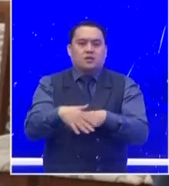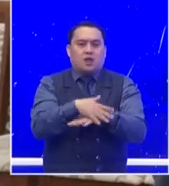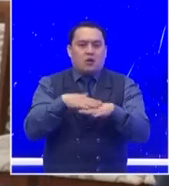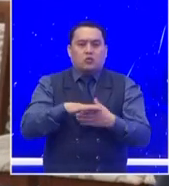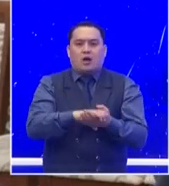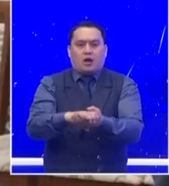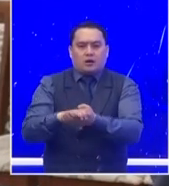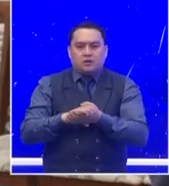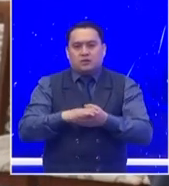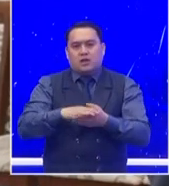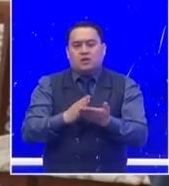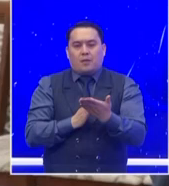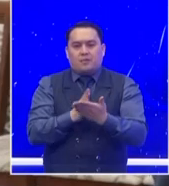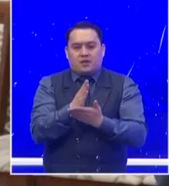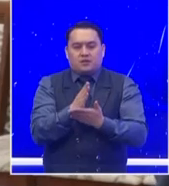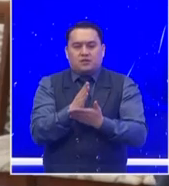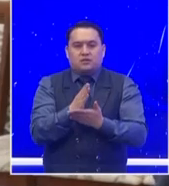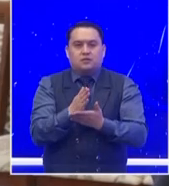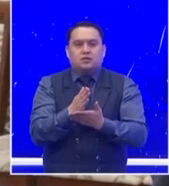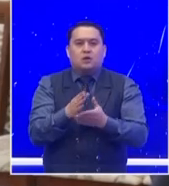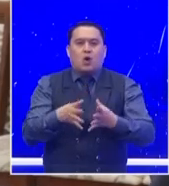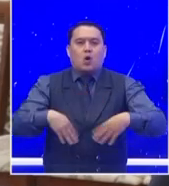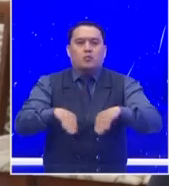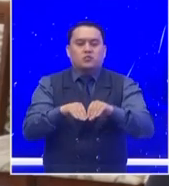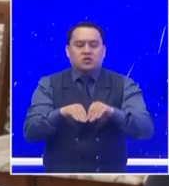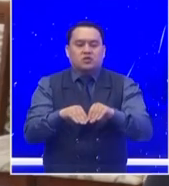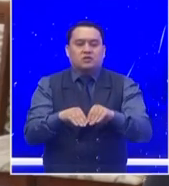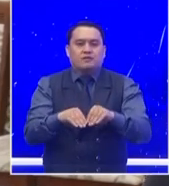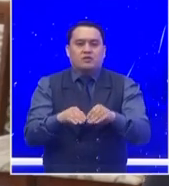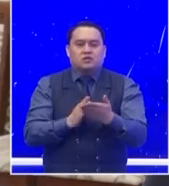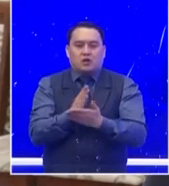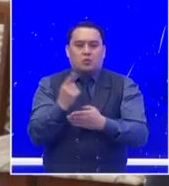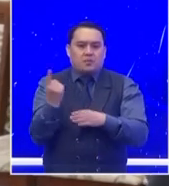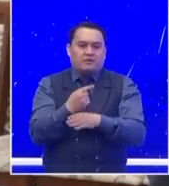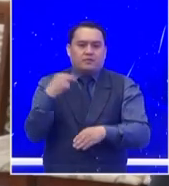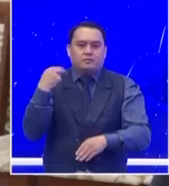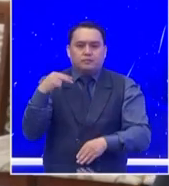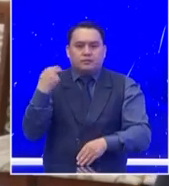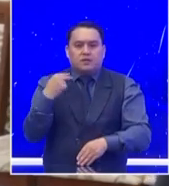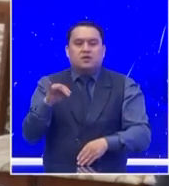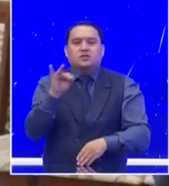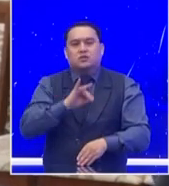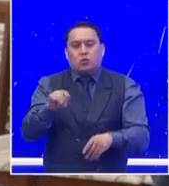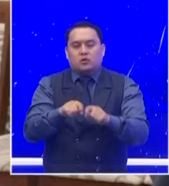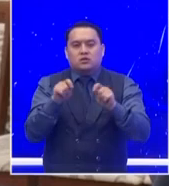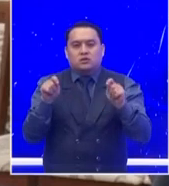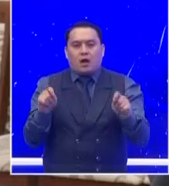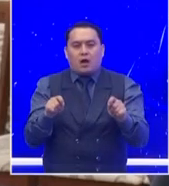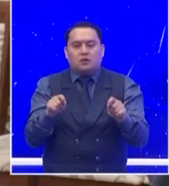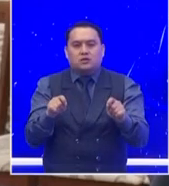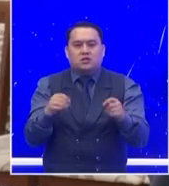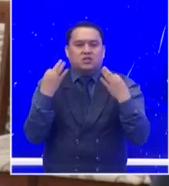и направлен он в первую очередь на закрепление в общественном сознании заслуг первого президента, истории основания